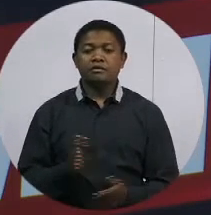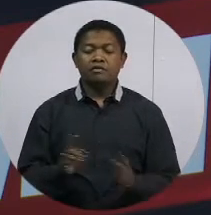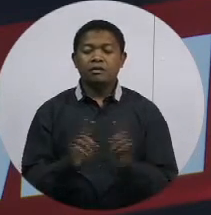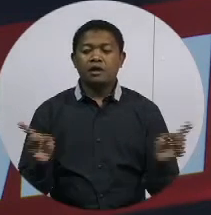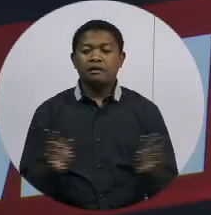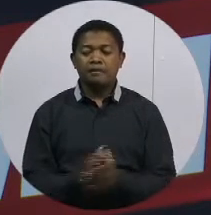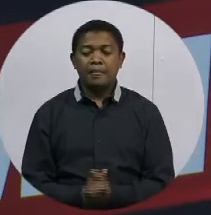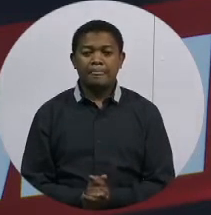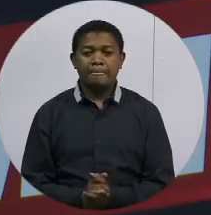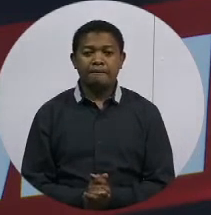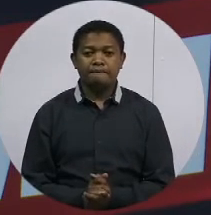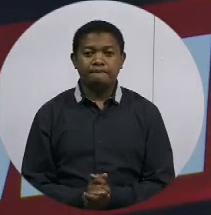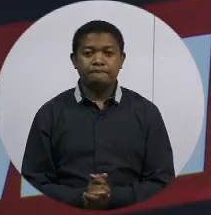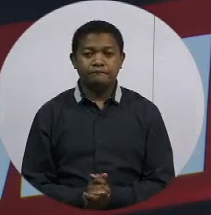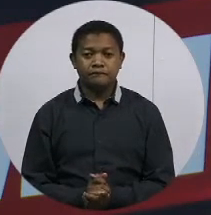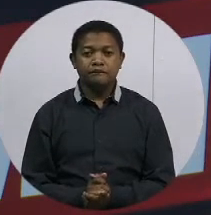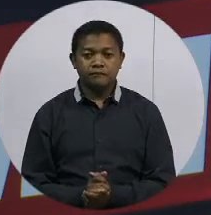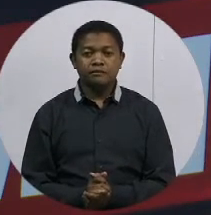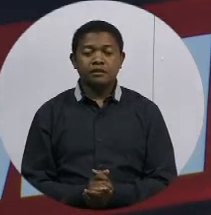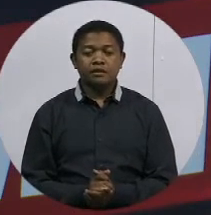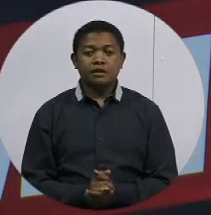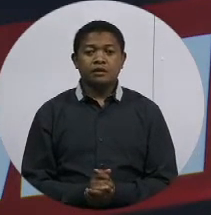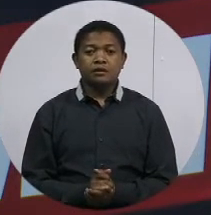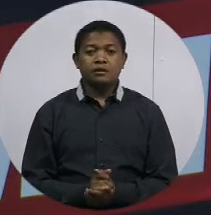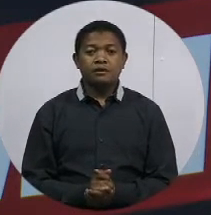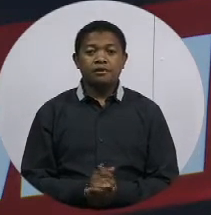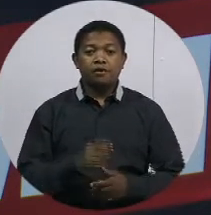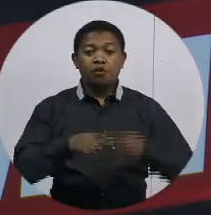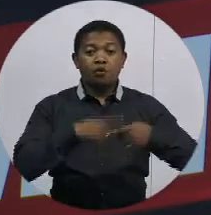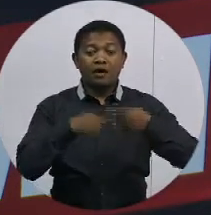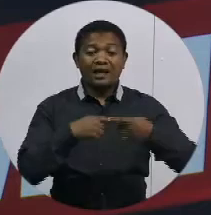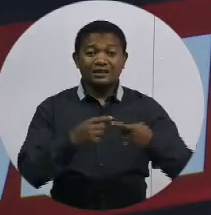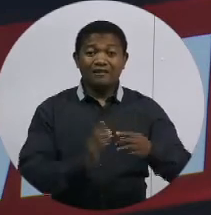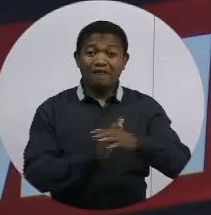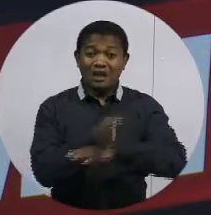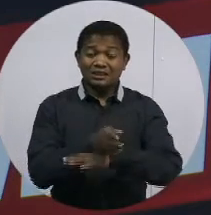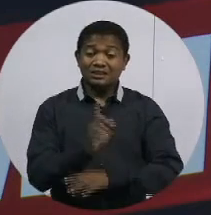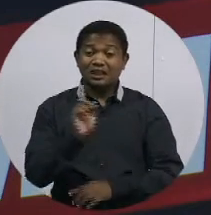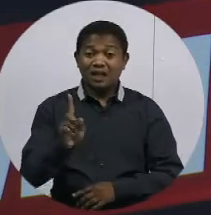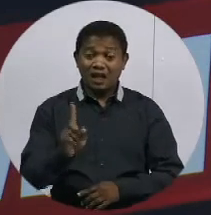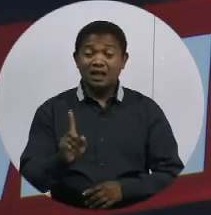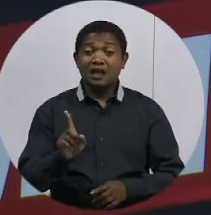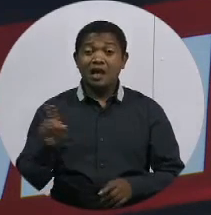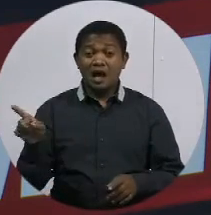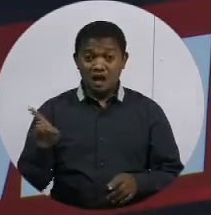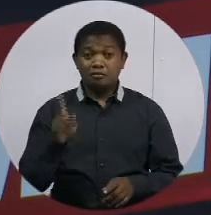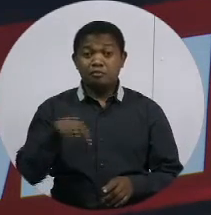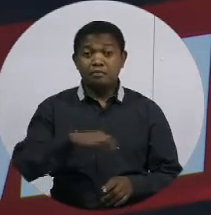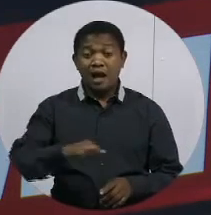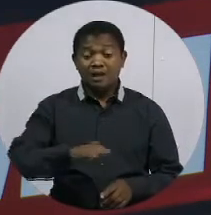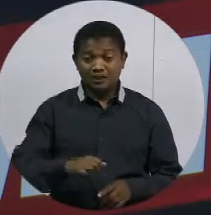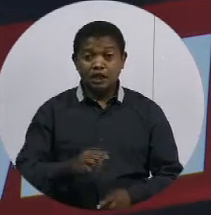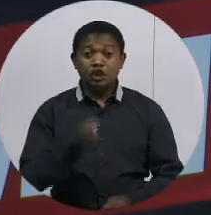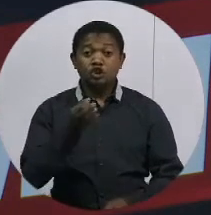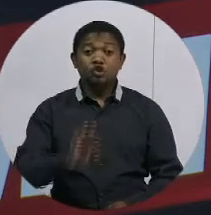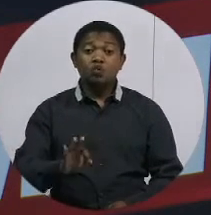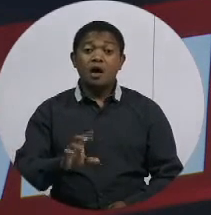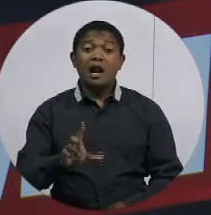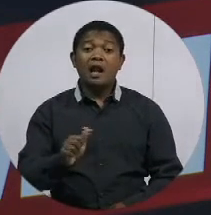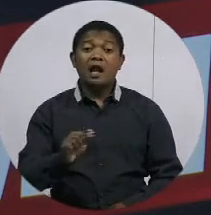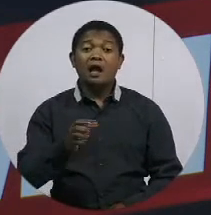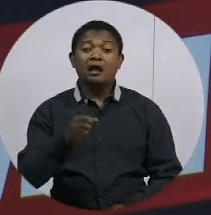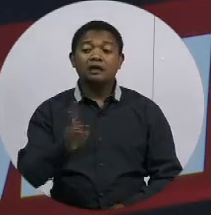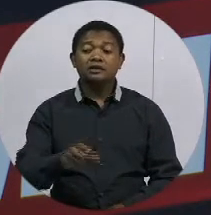mpiasa ao amin'ny orinasa vahiny iray ao Soa lazaina dia nidina hifotiny nijery ny zava-misy ny solotenam-panjakana any an-toerana fantatra fa